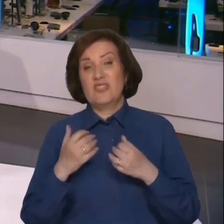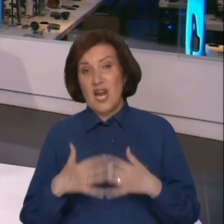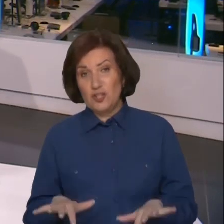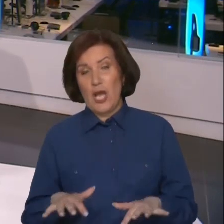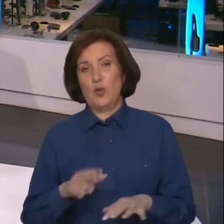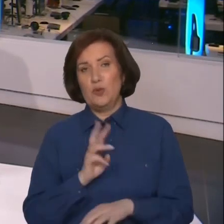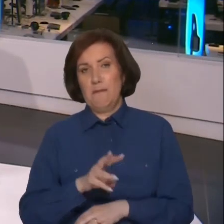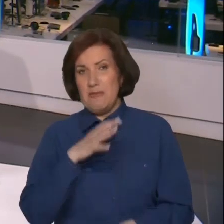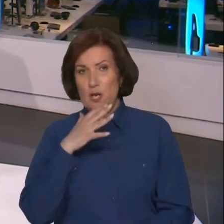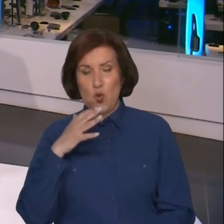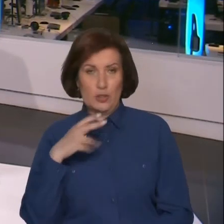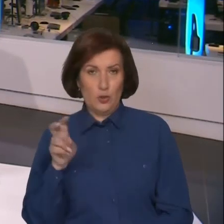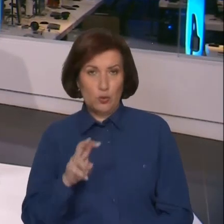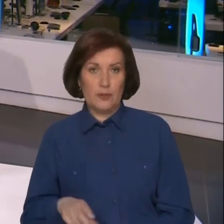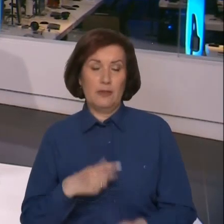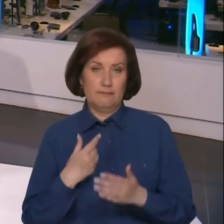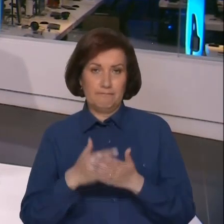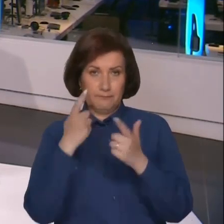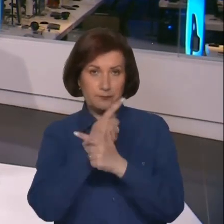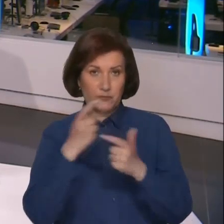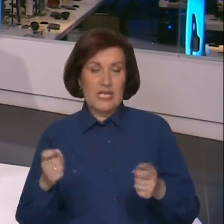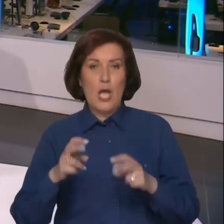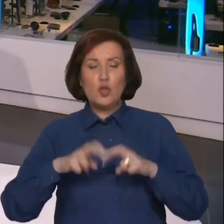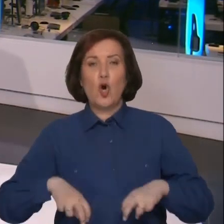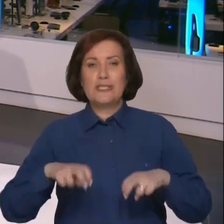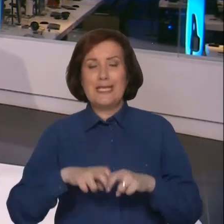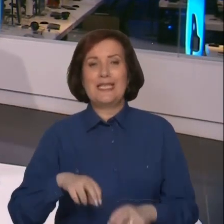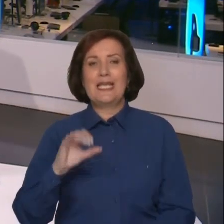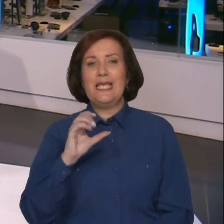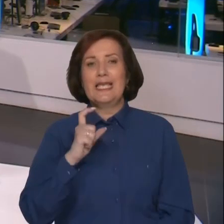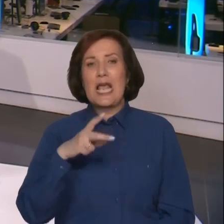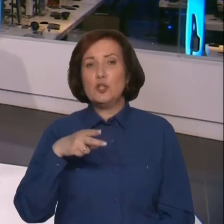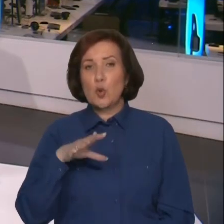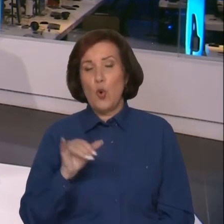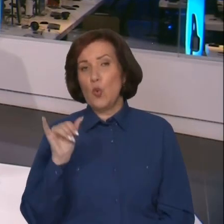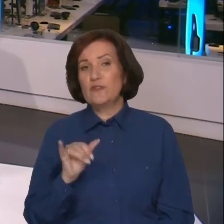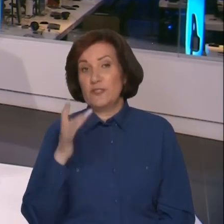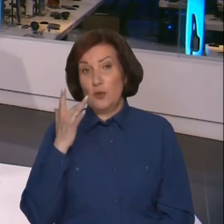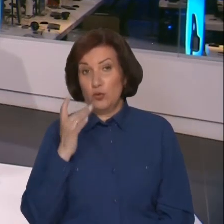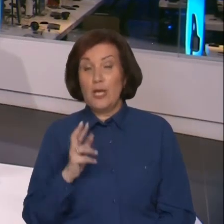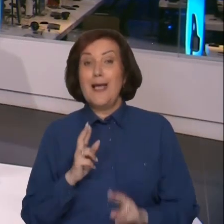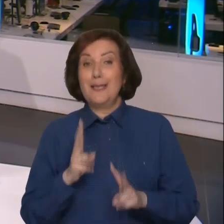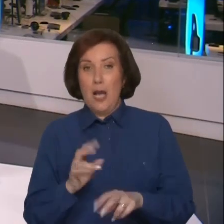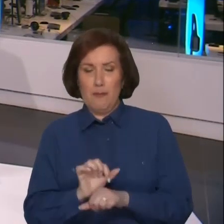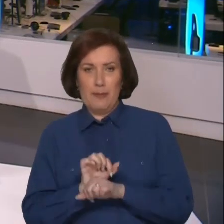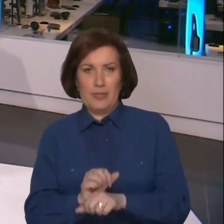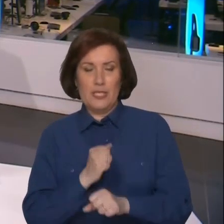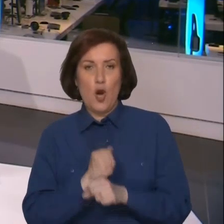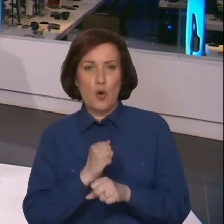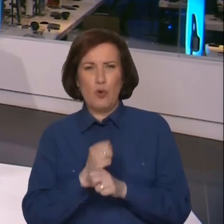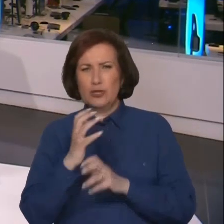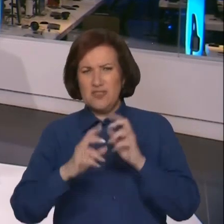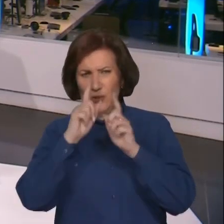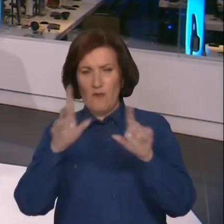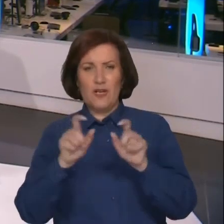мільйони доларів. Такі дані наводять дослідники Єльського університету в США. Як саме припинення роботи світових корпорацій впливає